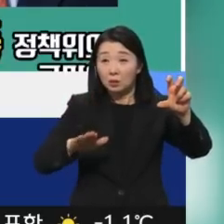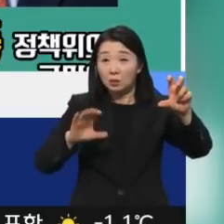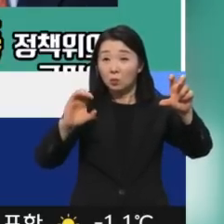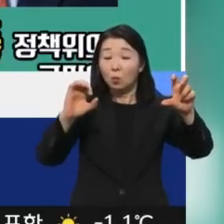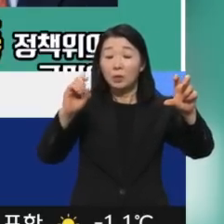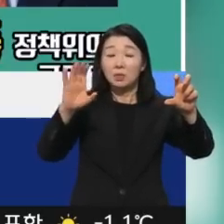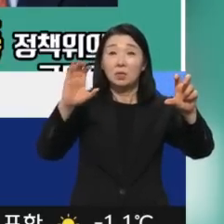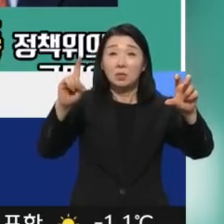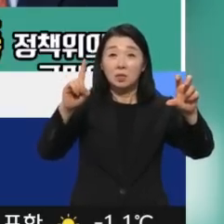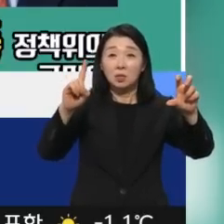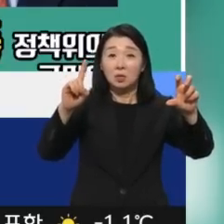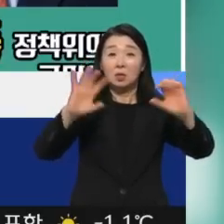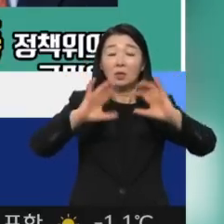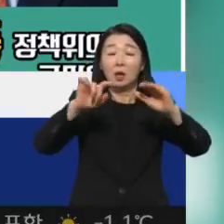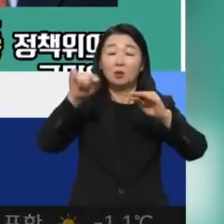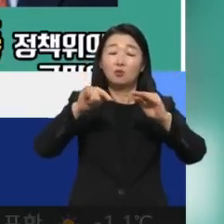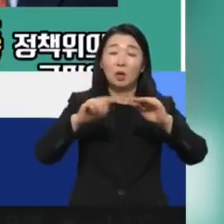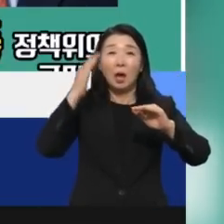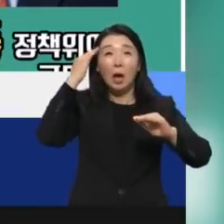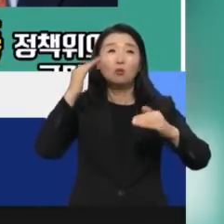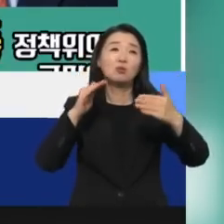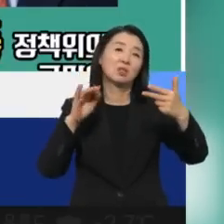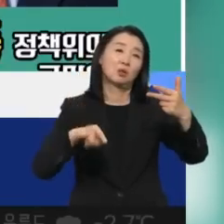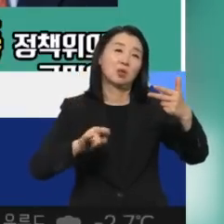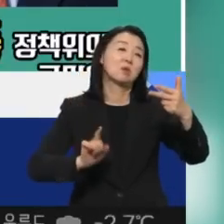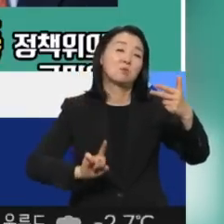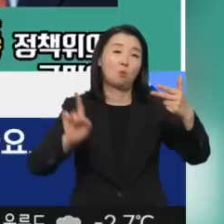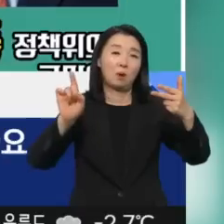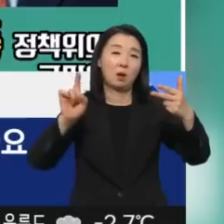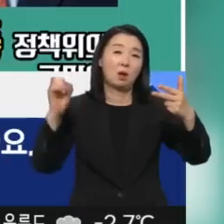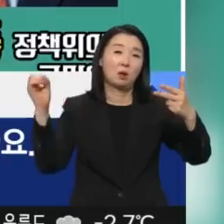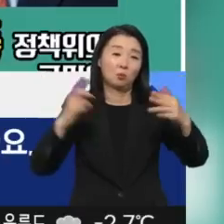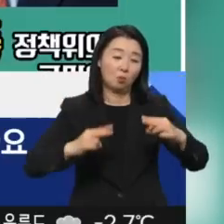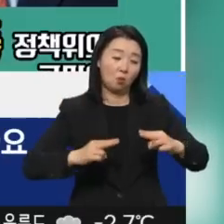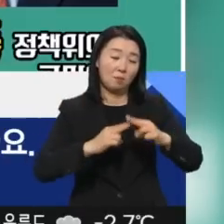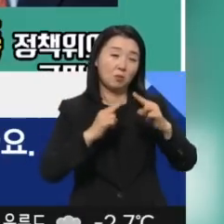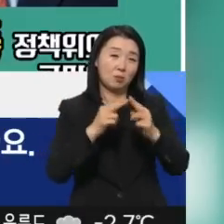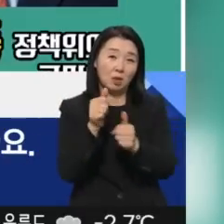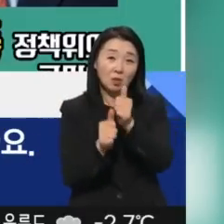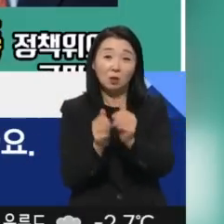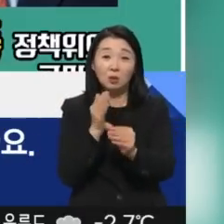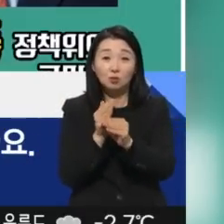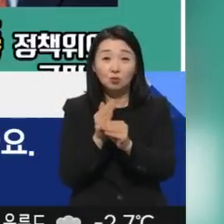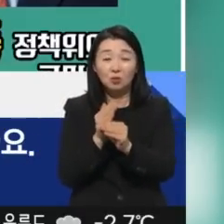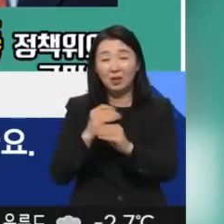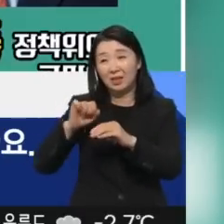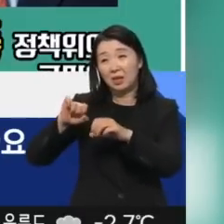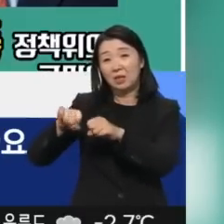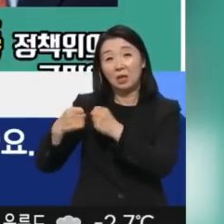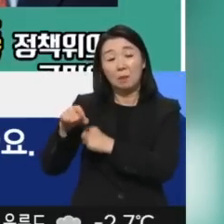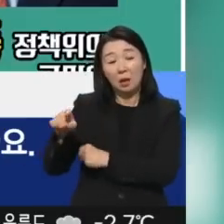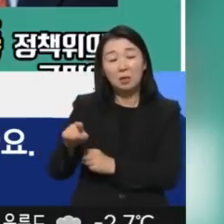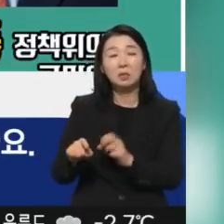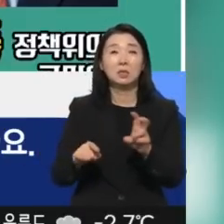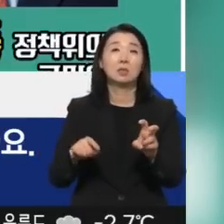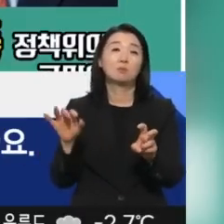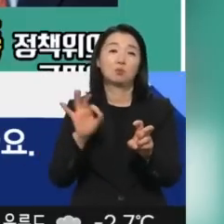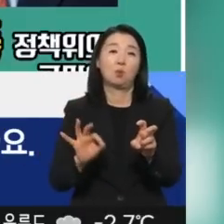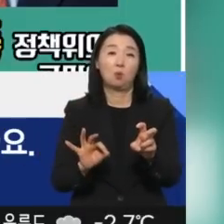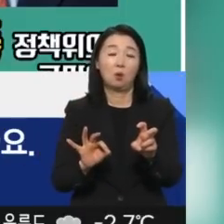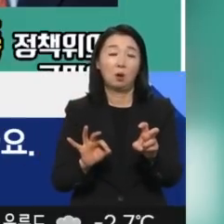국가 중에서 우리가 7위 정도로 높거든요. 또 반도체를 경쟁하고 있는 대만이 20%예요. 근데